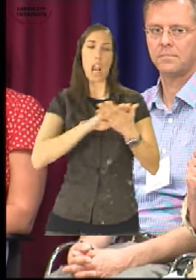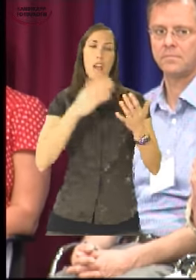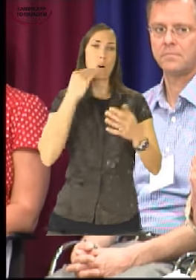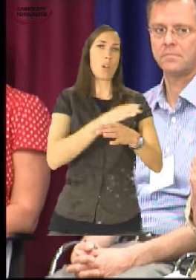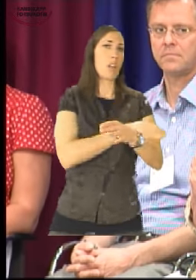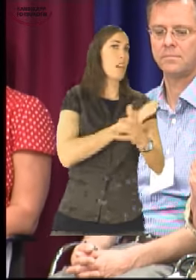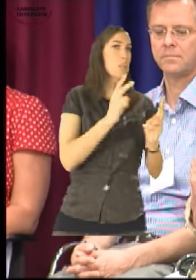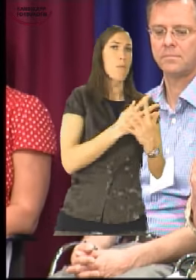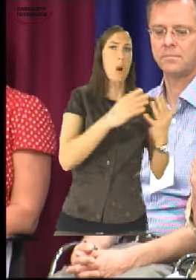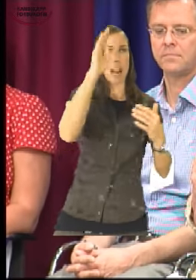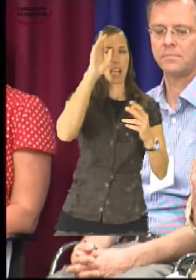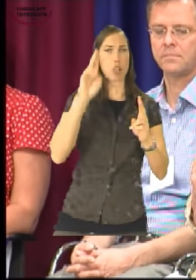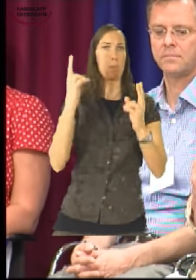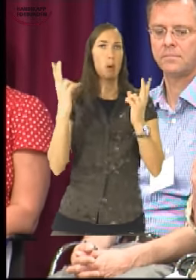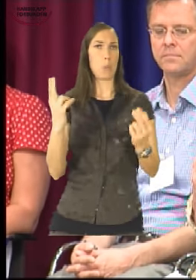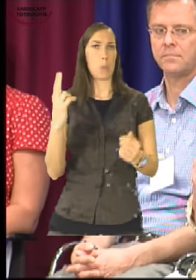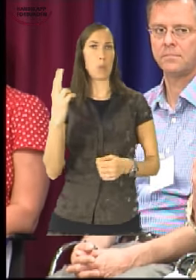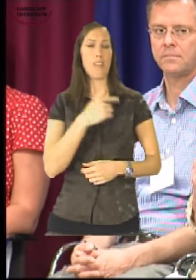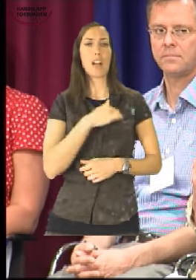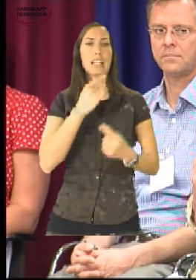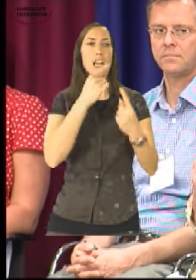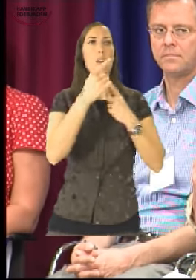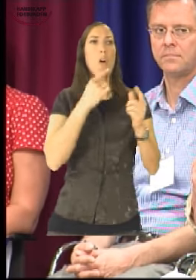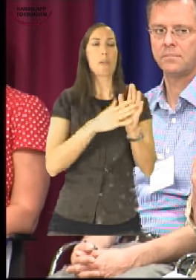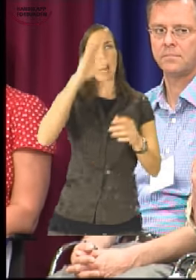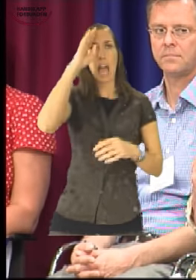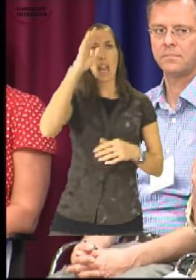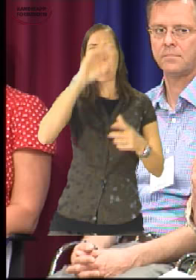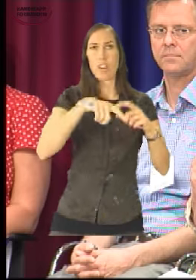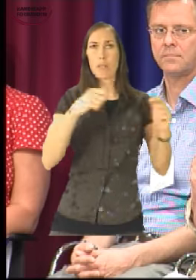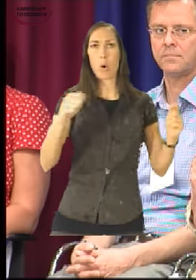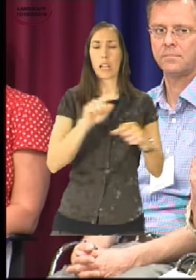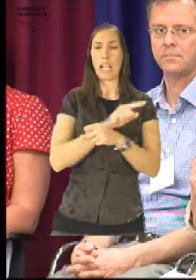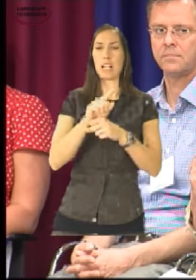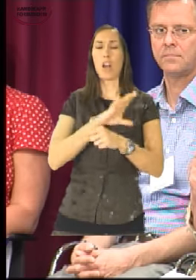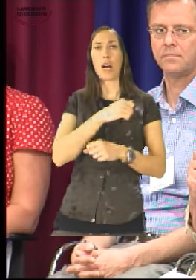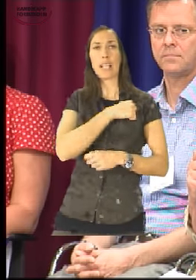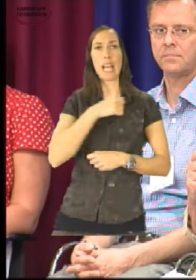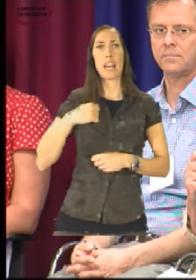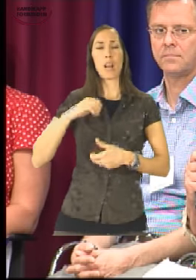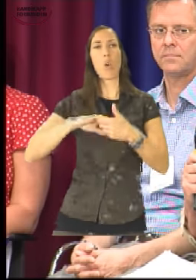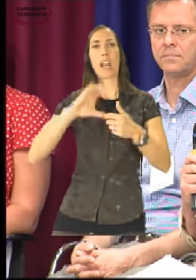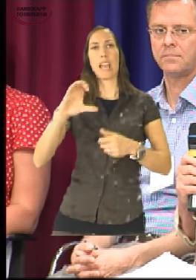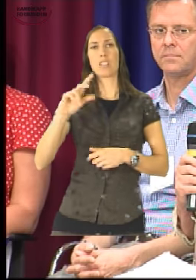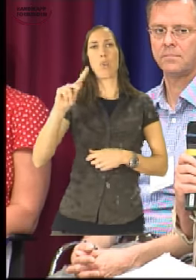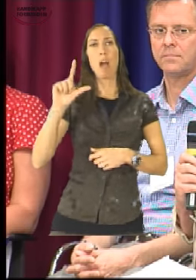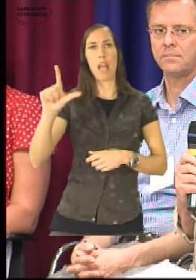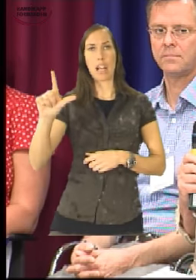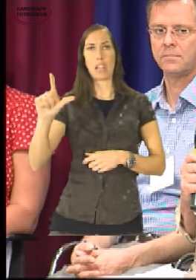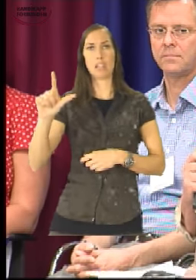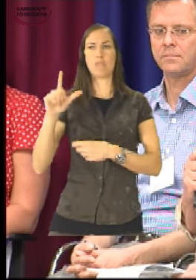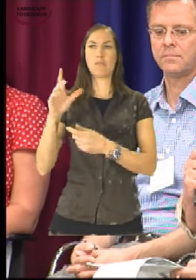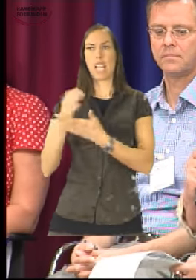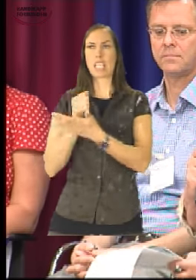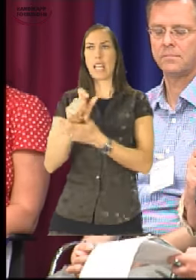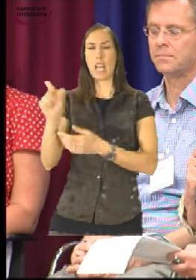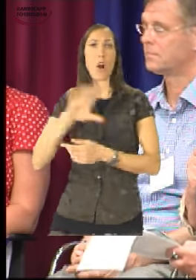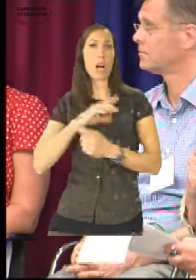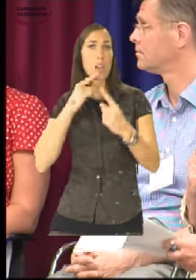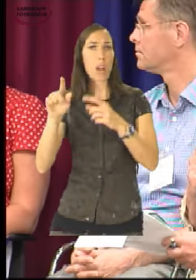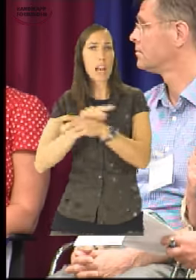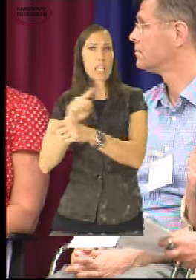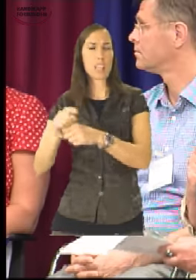haft dialog med Läkarförbundet. Det är ständig dialog mellan regeringen och SKL, eller alltså landstingen. Och varför är det då